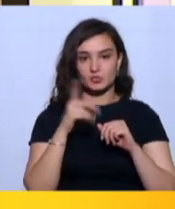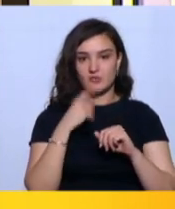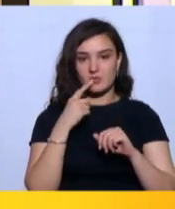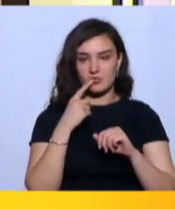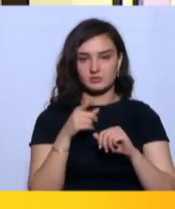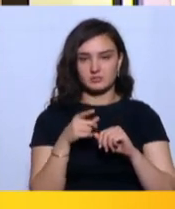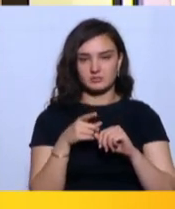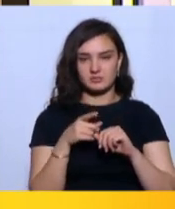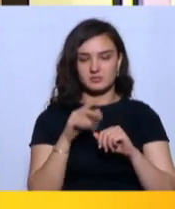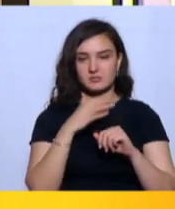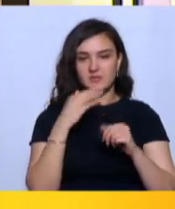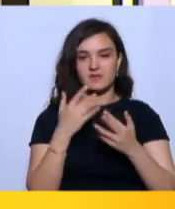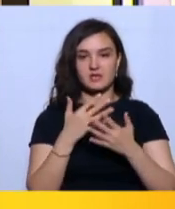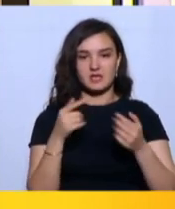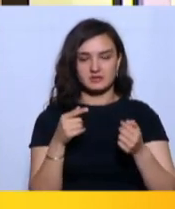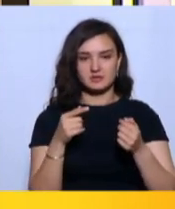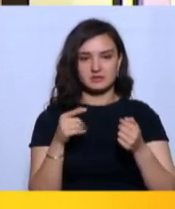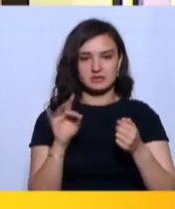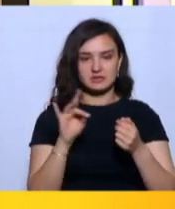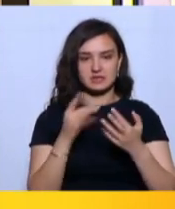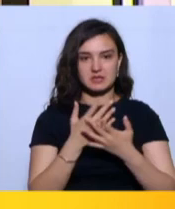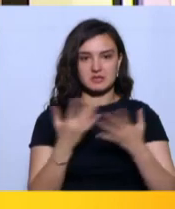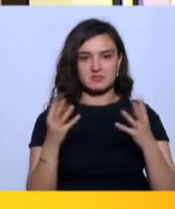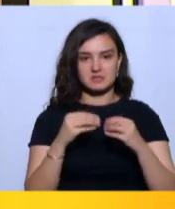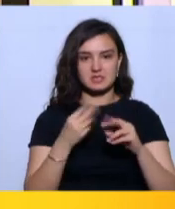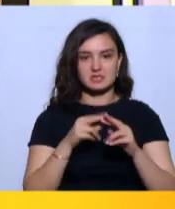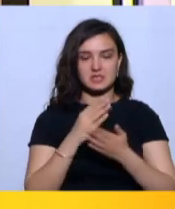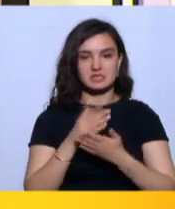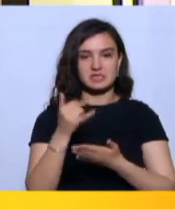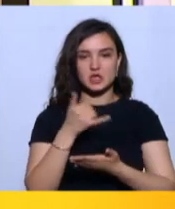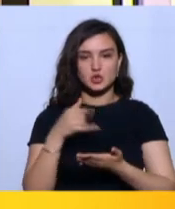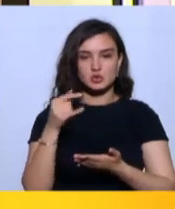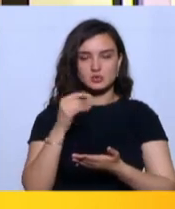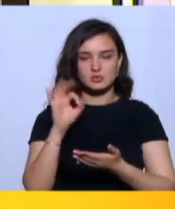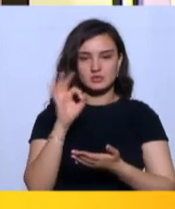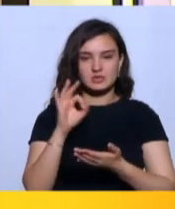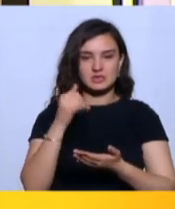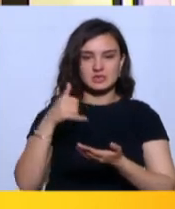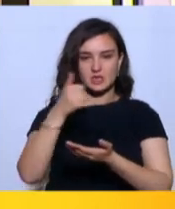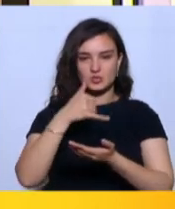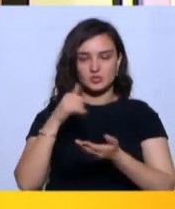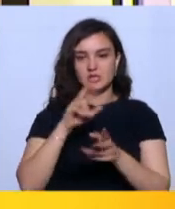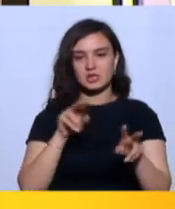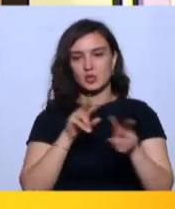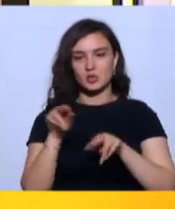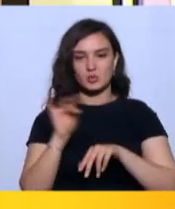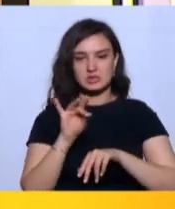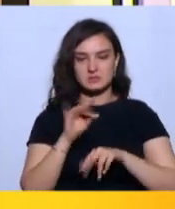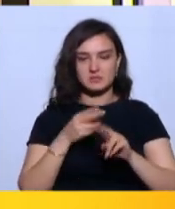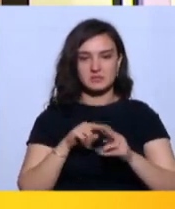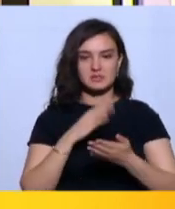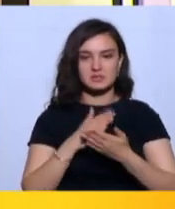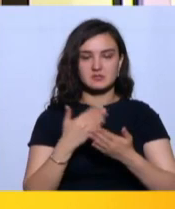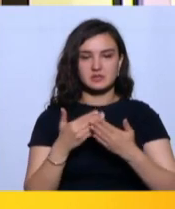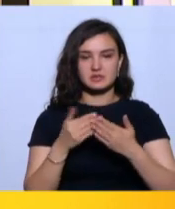ლაპარაკობთ ბევრად გაუჯერებელ ცხიმებზე, ეს არის მაგალითად ზეითუნიზეთის შემთხვევაში და ყველა ანალოგიური ცხიმები. ეს